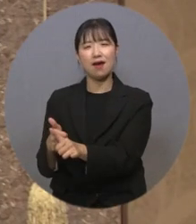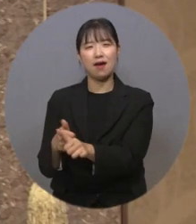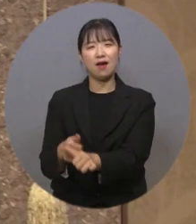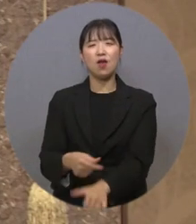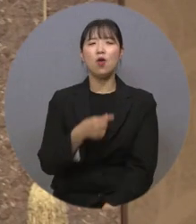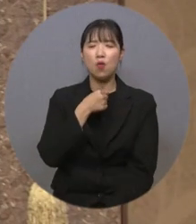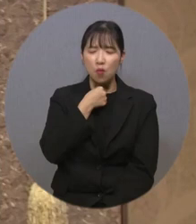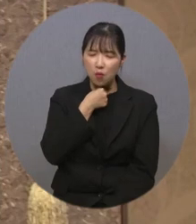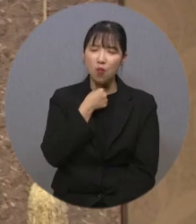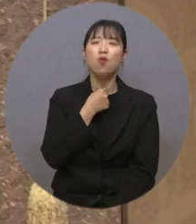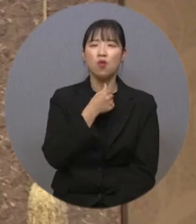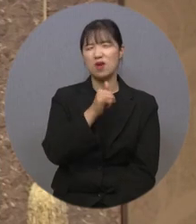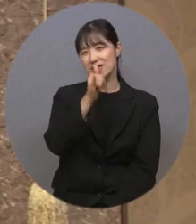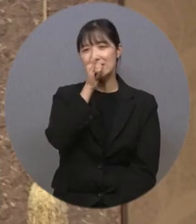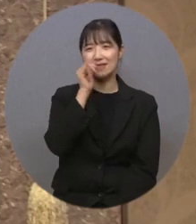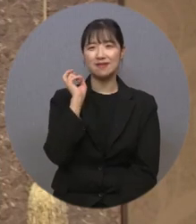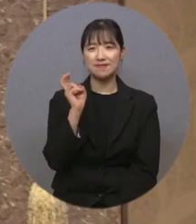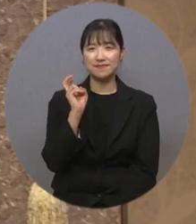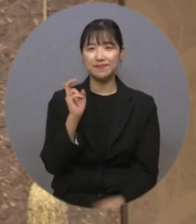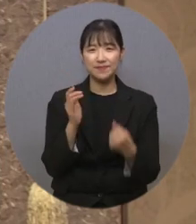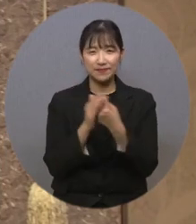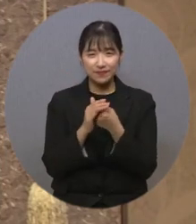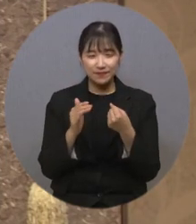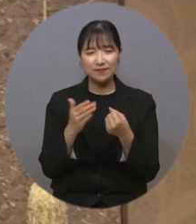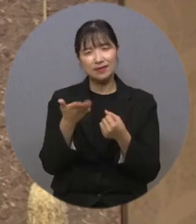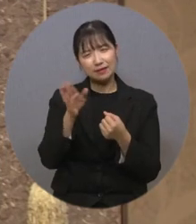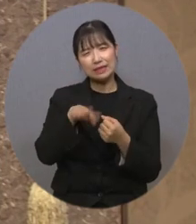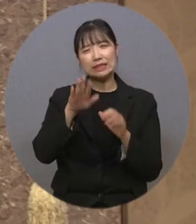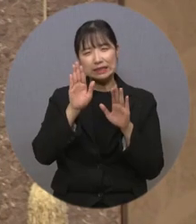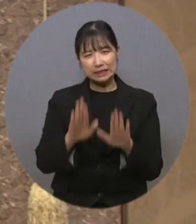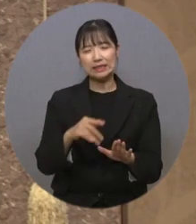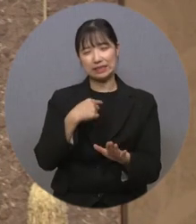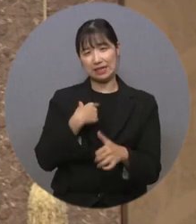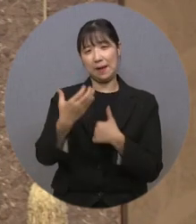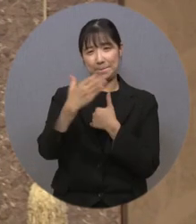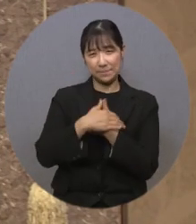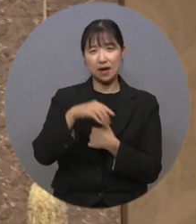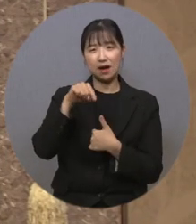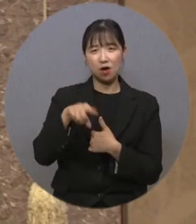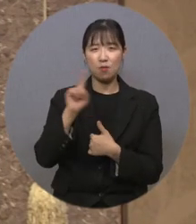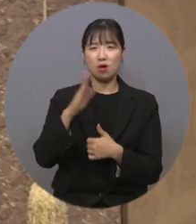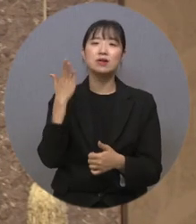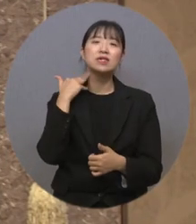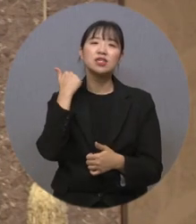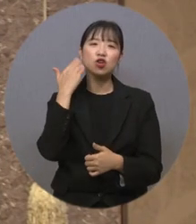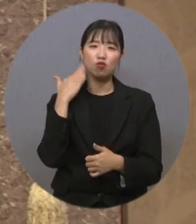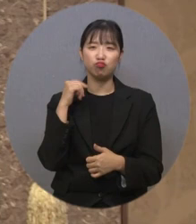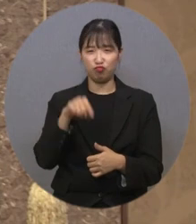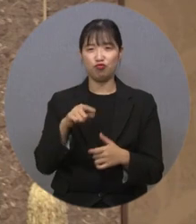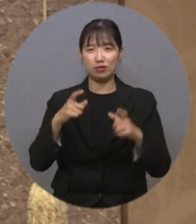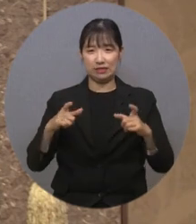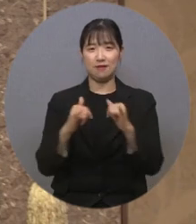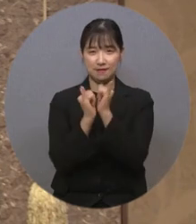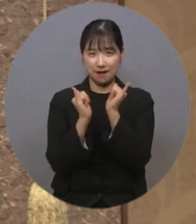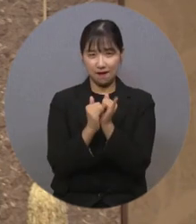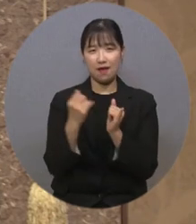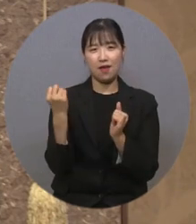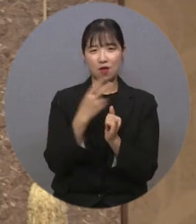이제 요청하는 게 있을 것 같아요. 하지만 지금 저에게 맡겨진 것은 의정부라는 지역사회